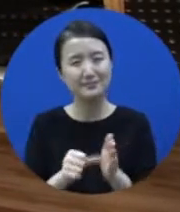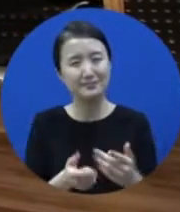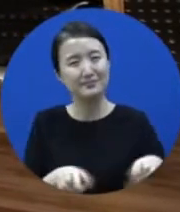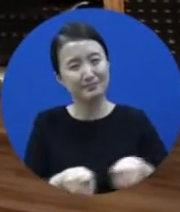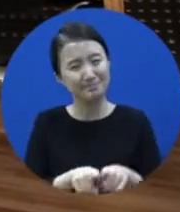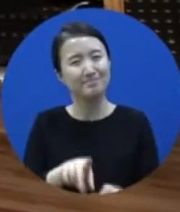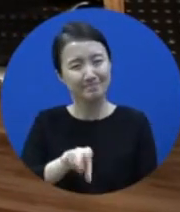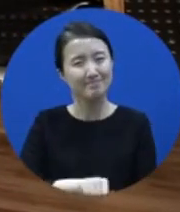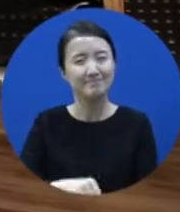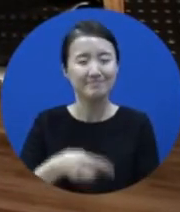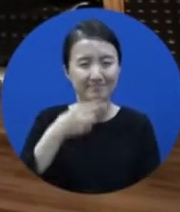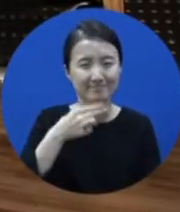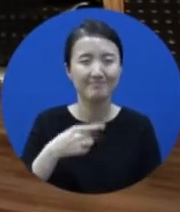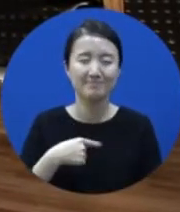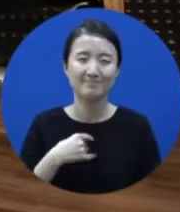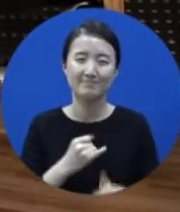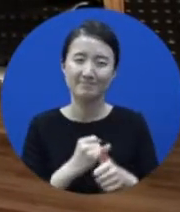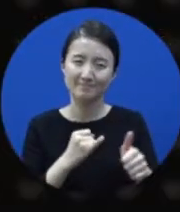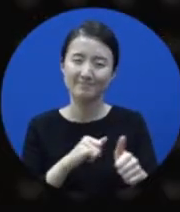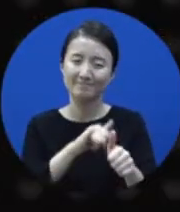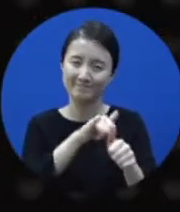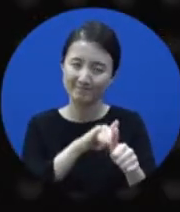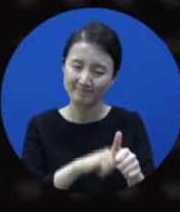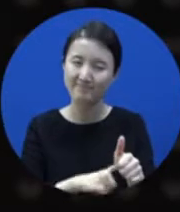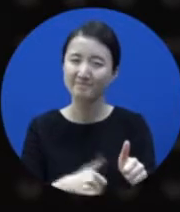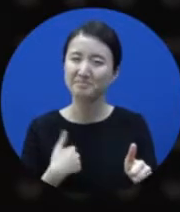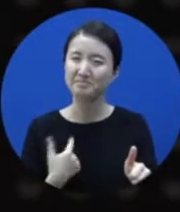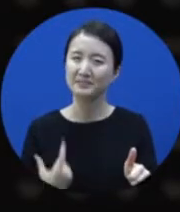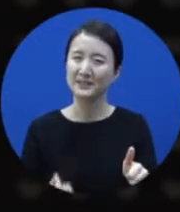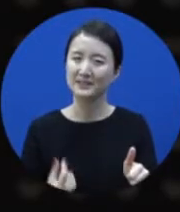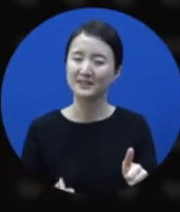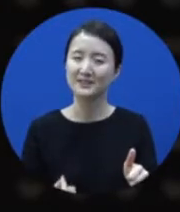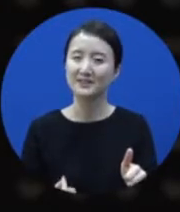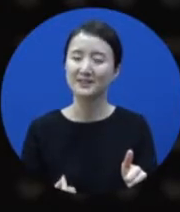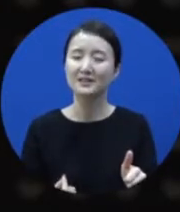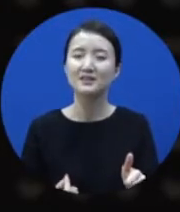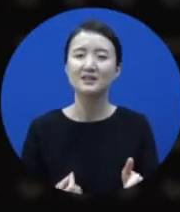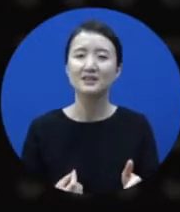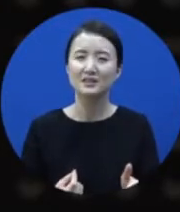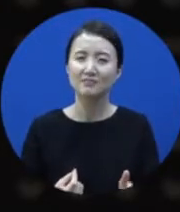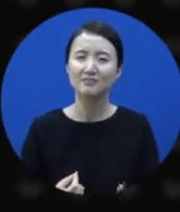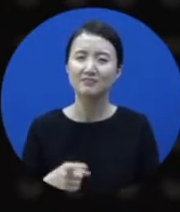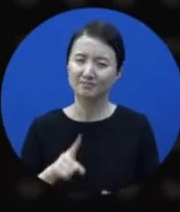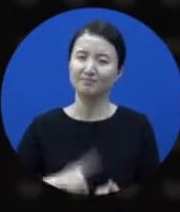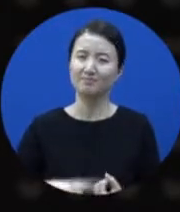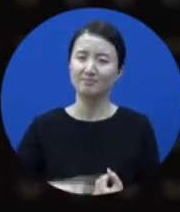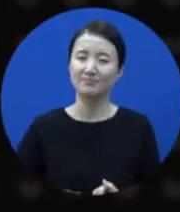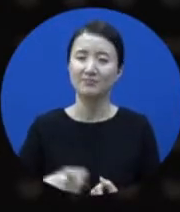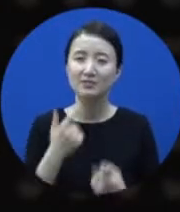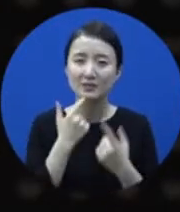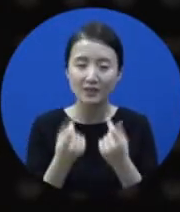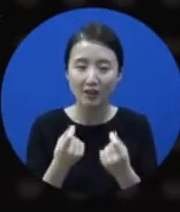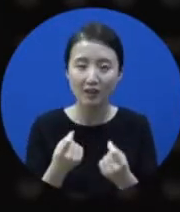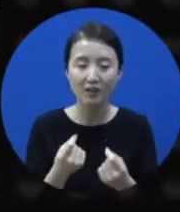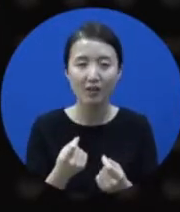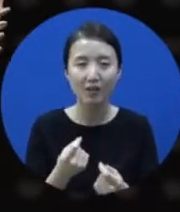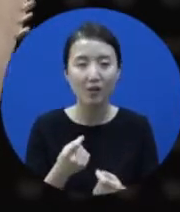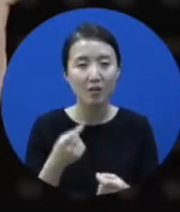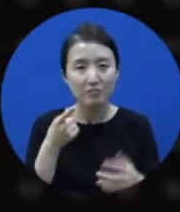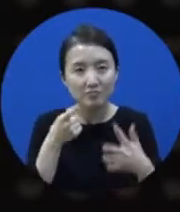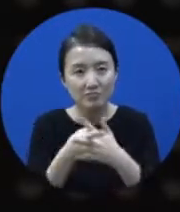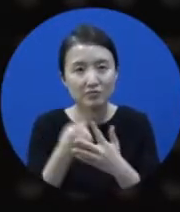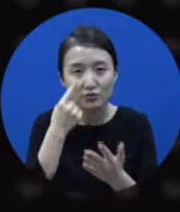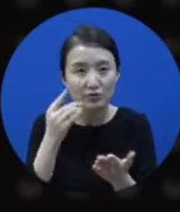섬길 만하구나라는 생각을 한다는 거죠. 그래서 여자들이 보는 매력 포인트, 남자는요, 첫 번째가 목소리